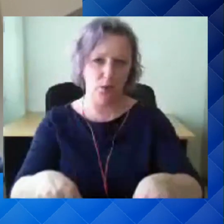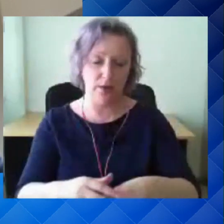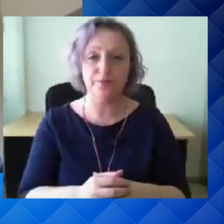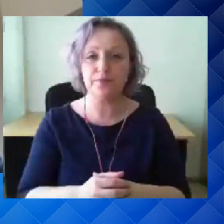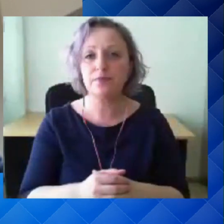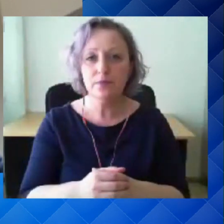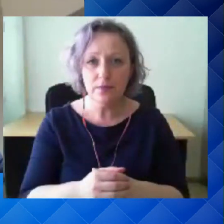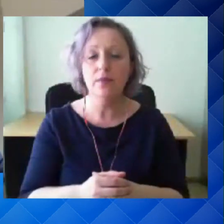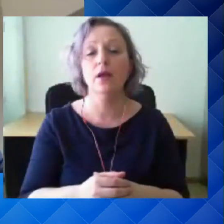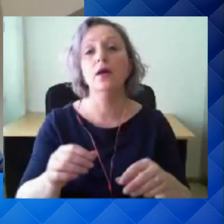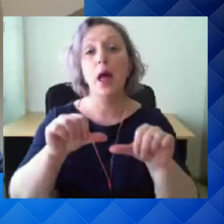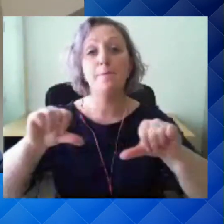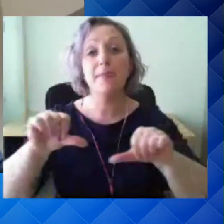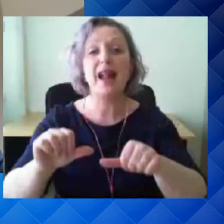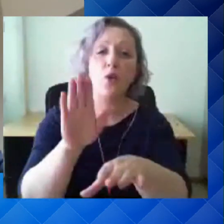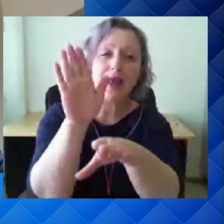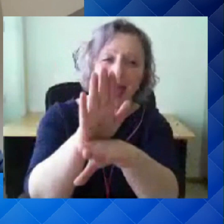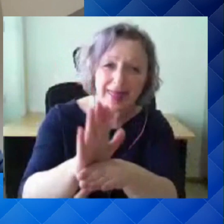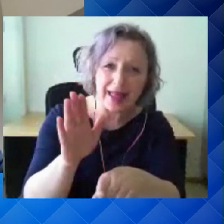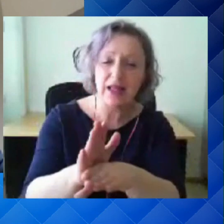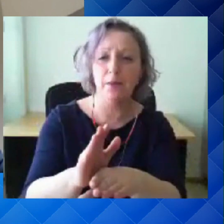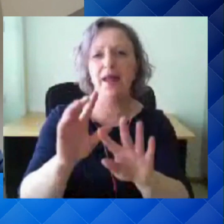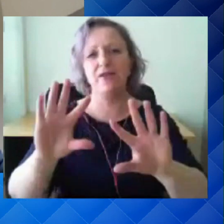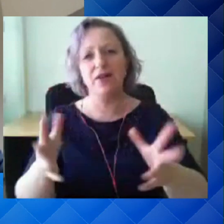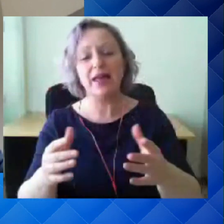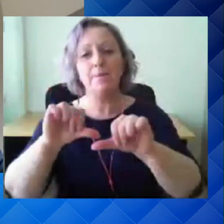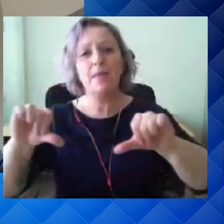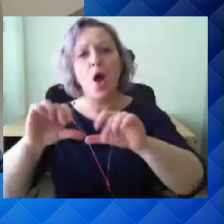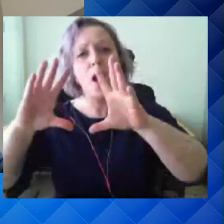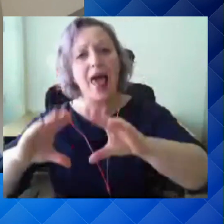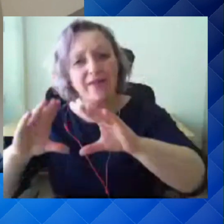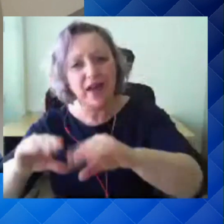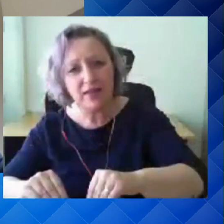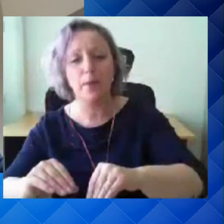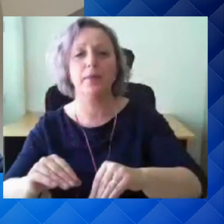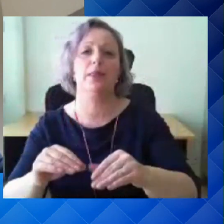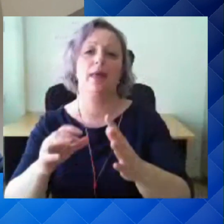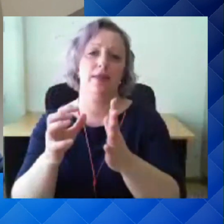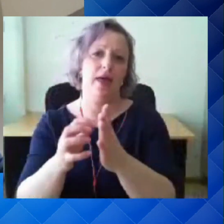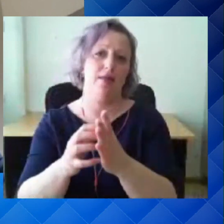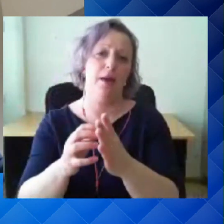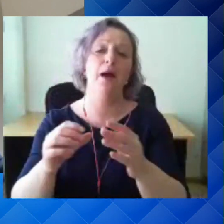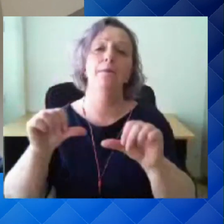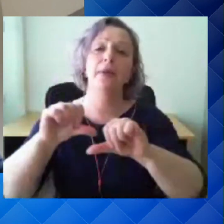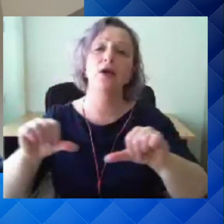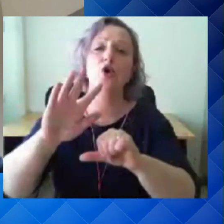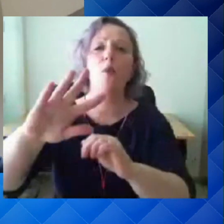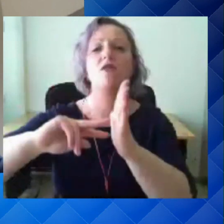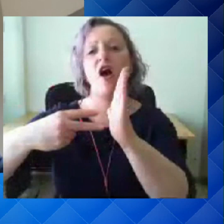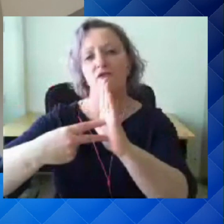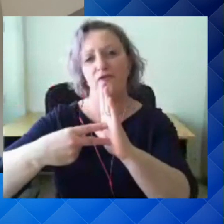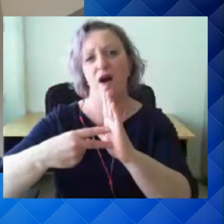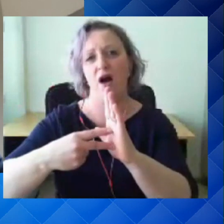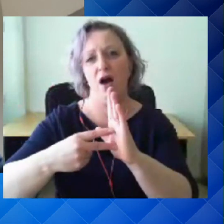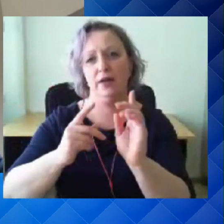kehtestamine on leevendamine, see on käib piirangute leevendamise kava aluse, mis on sellest valgest